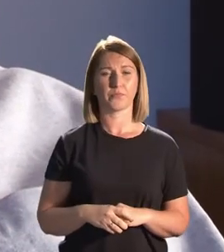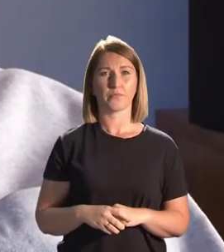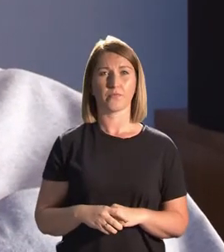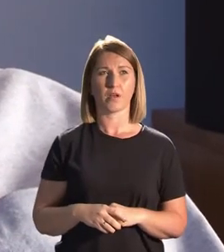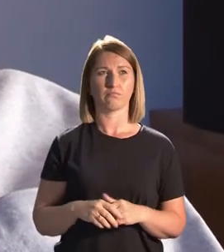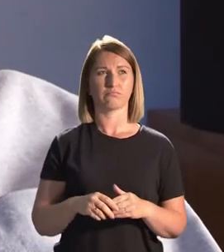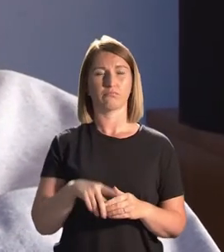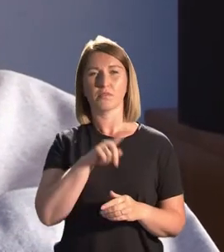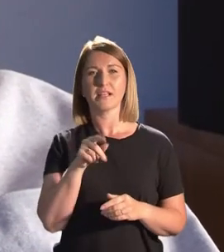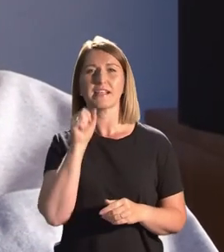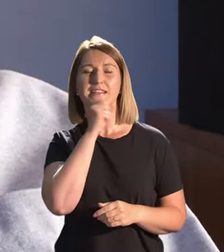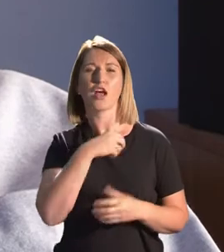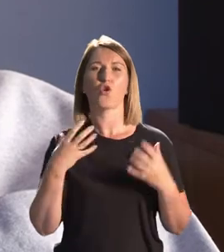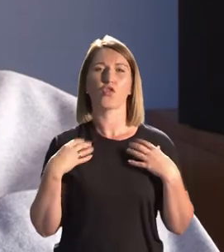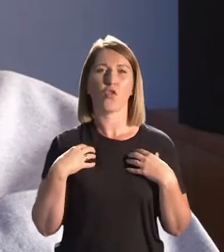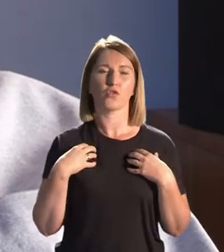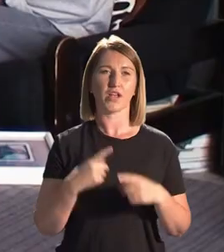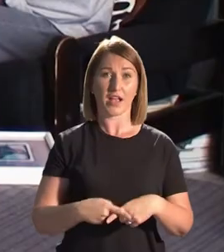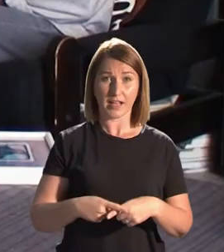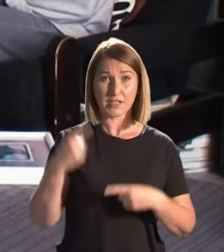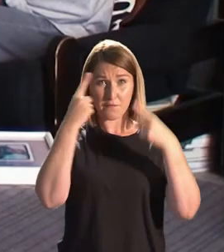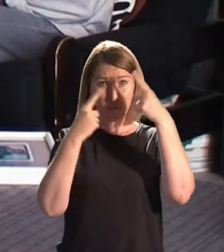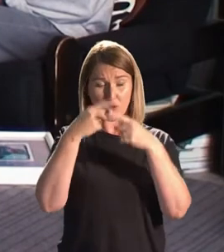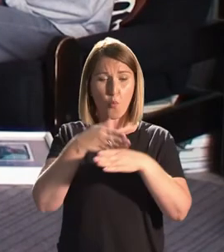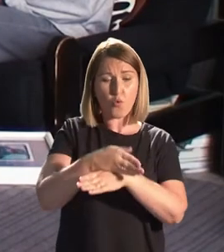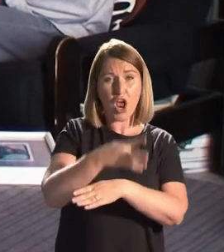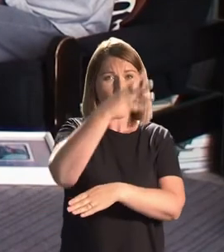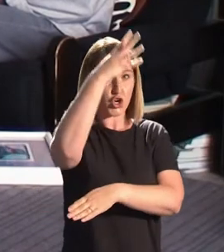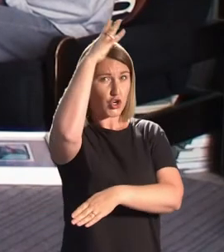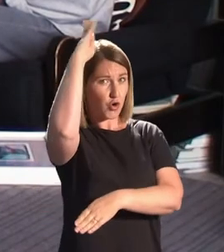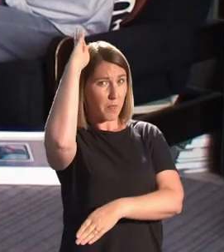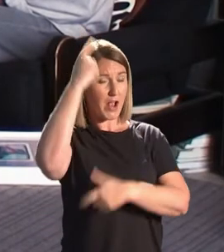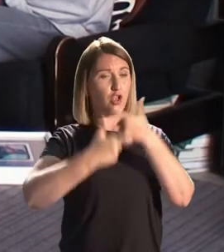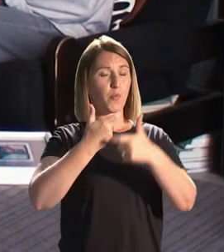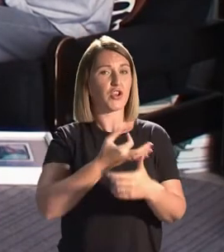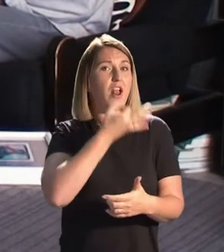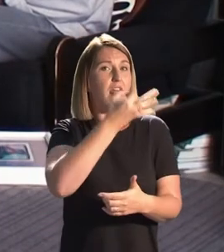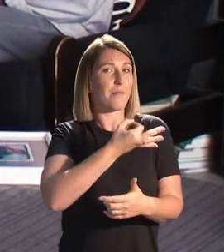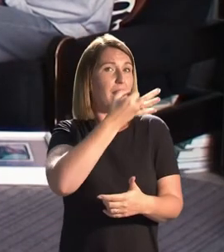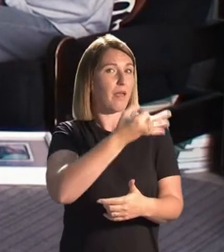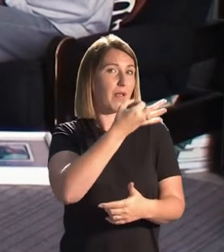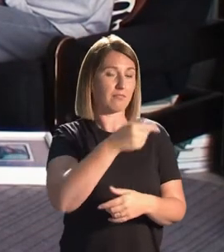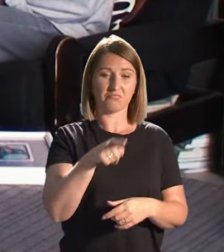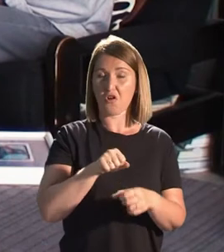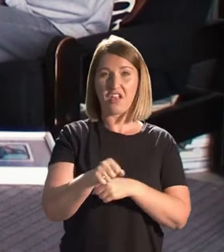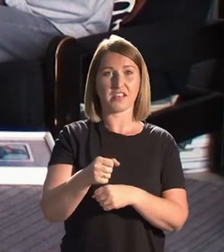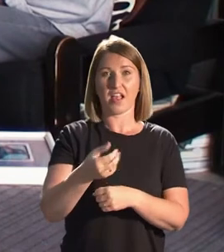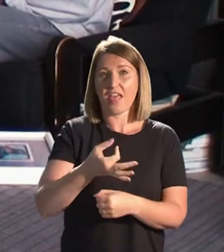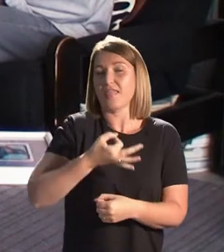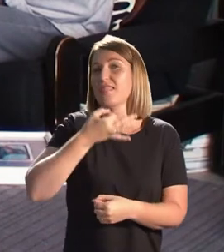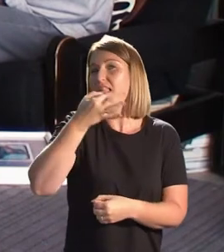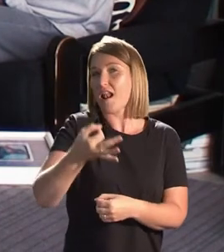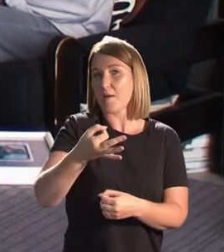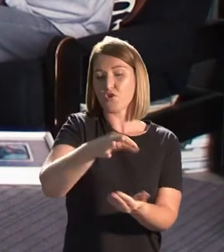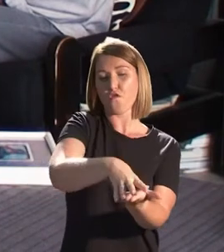ze starożytności. Grecy podobno to wymyślili, Rzymianie udoskonalili. I jest to idealny